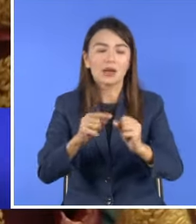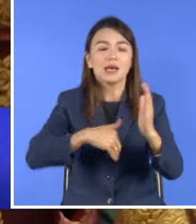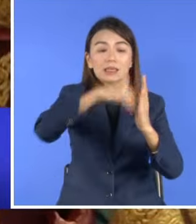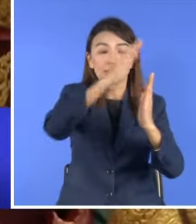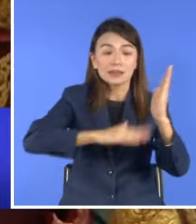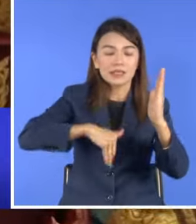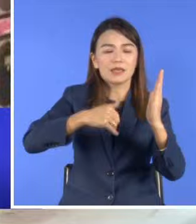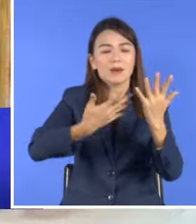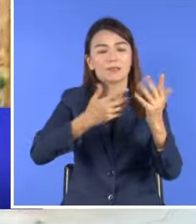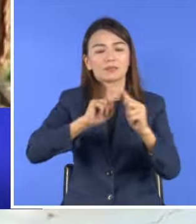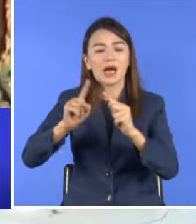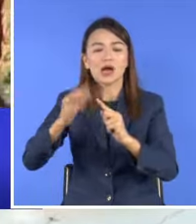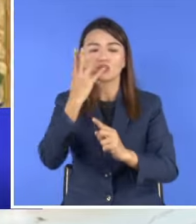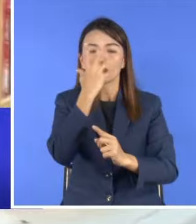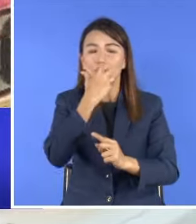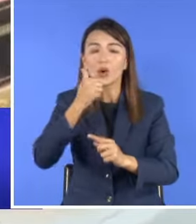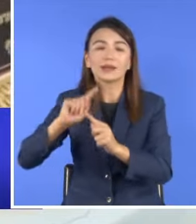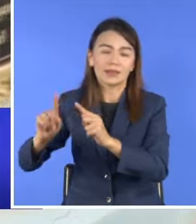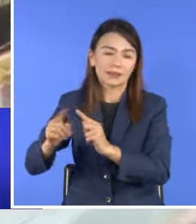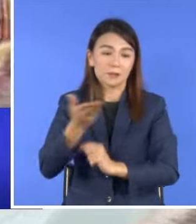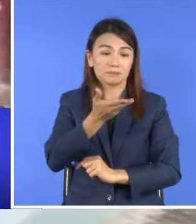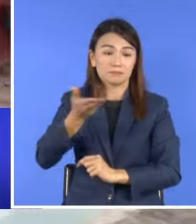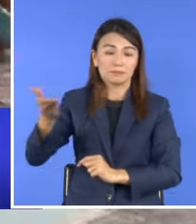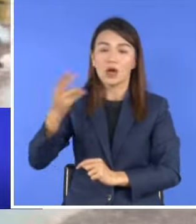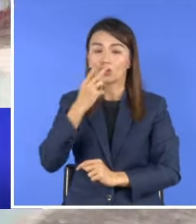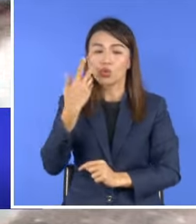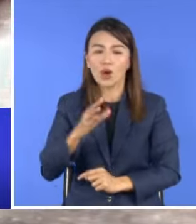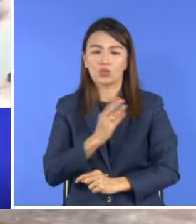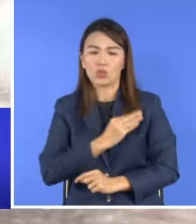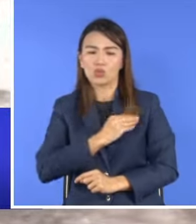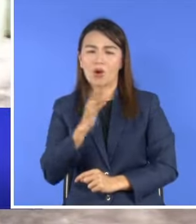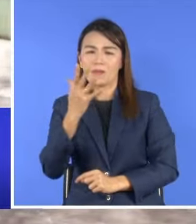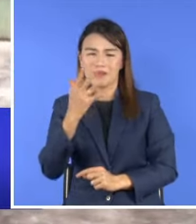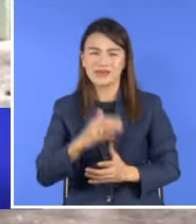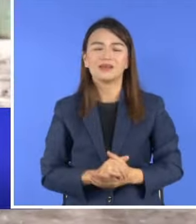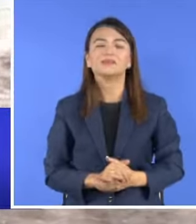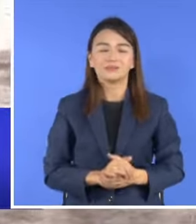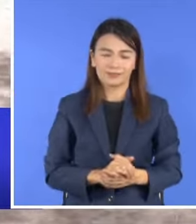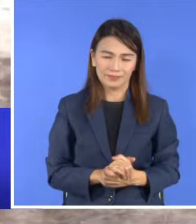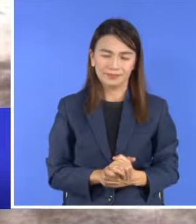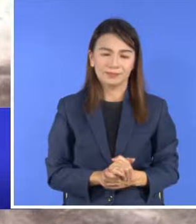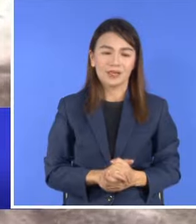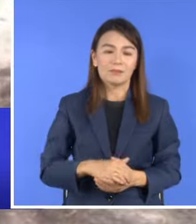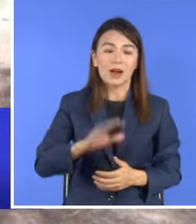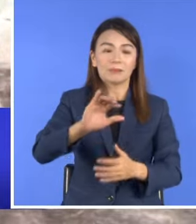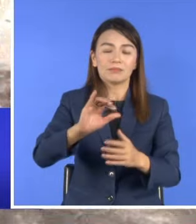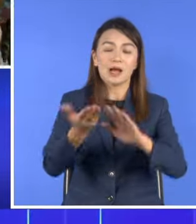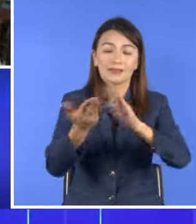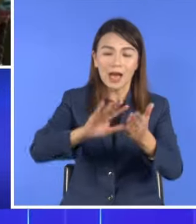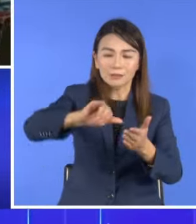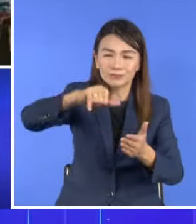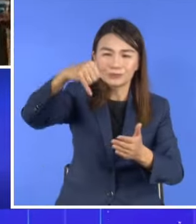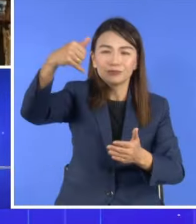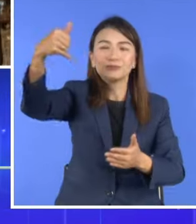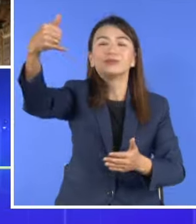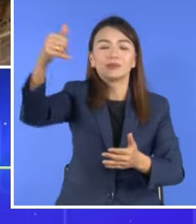สวยงามด้วยค่ะเออนี่เห็นแล้วก็จะได้ไม่กลัวนะคะขึ้นสวรรค์วิมานไปครับ